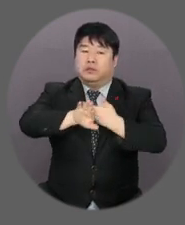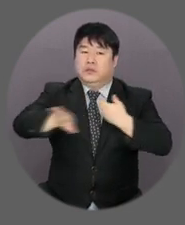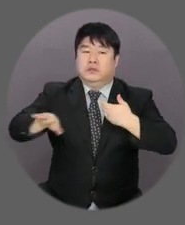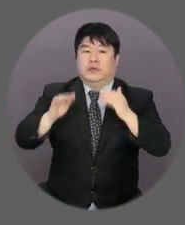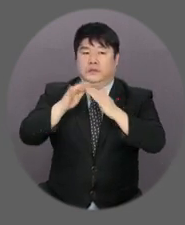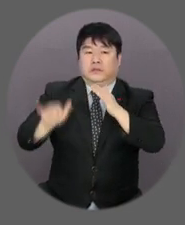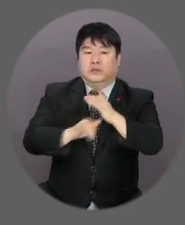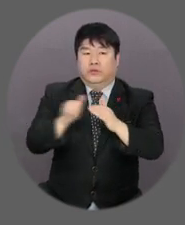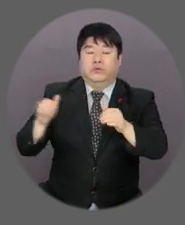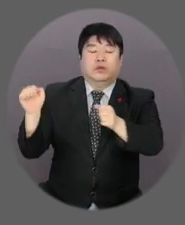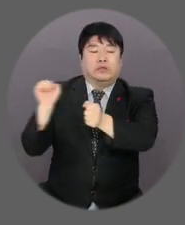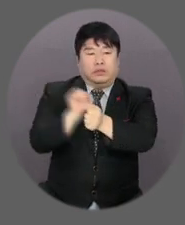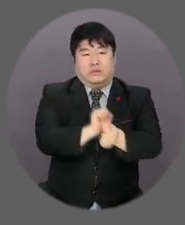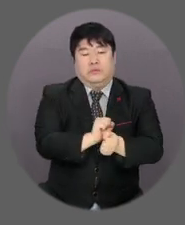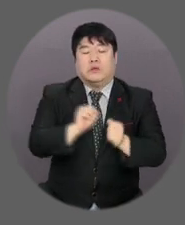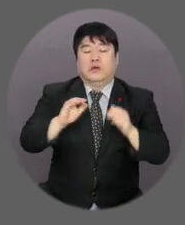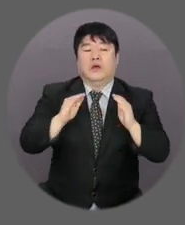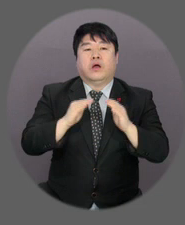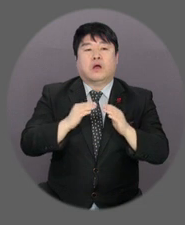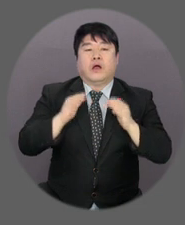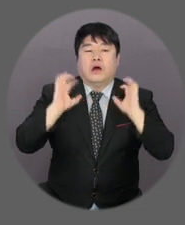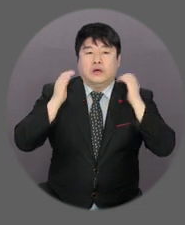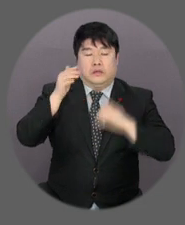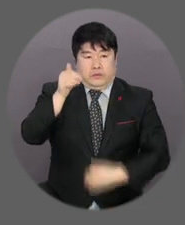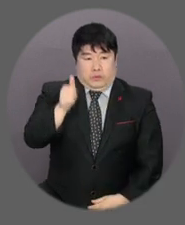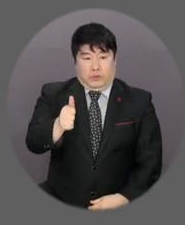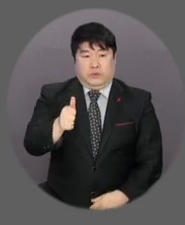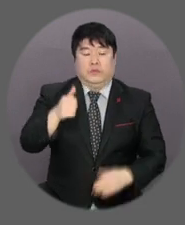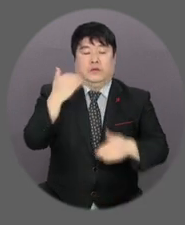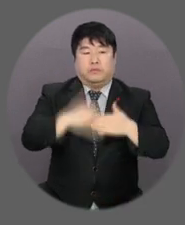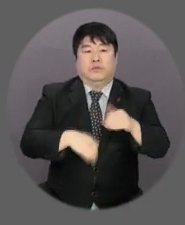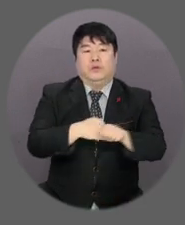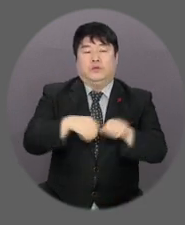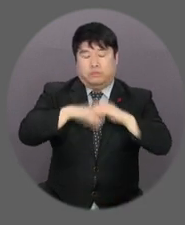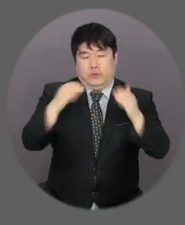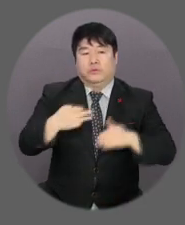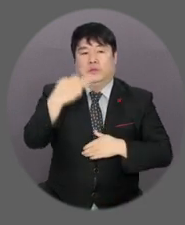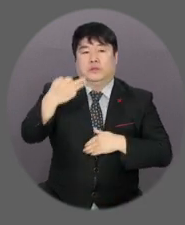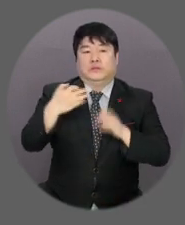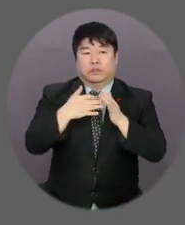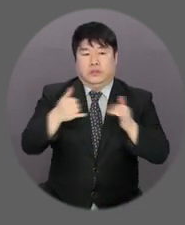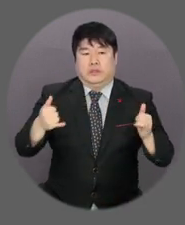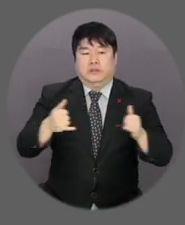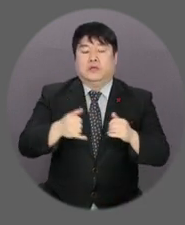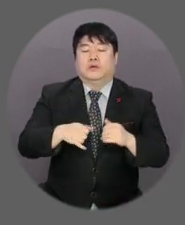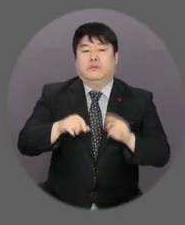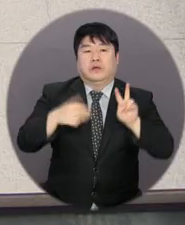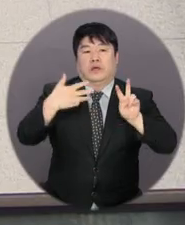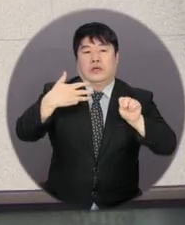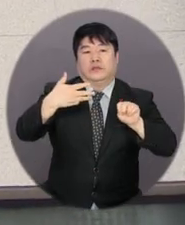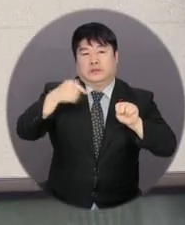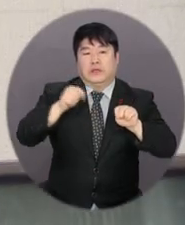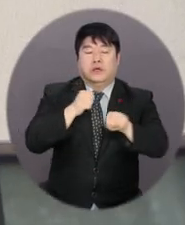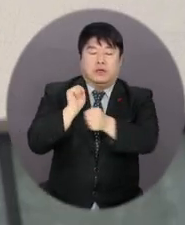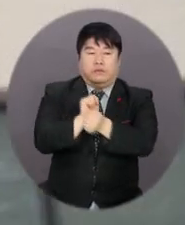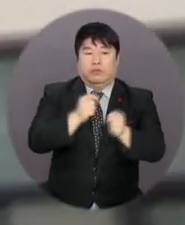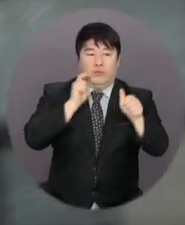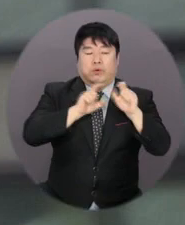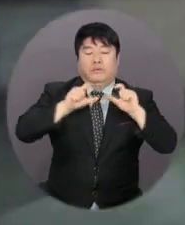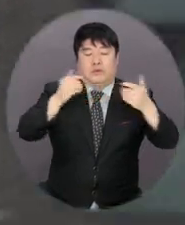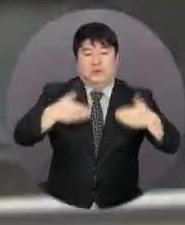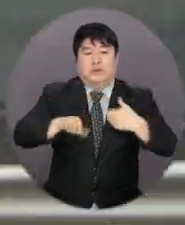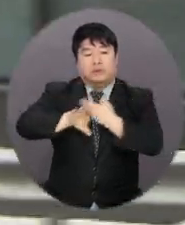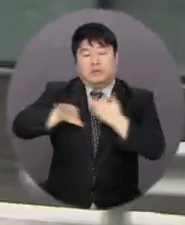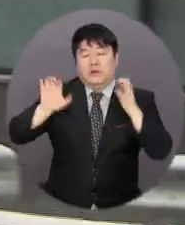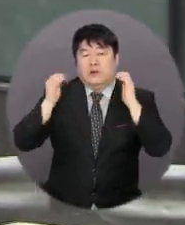감염됐습니다. 원장을 제외하고 어린이집에서만 모두 13명의 확진자가 N차 감염으로 확진 판정을 받았습니다. 또 다른